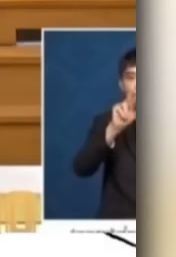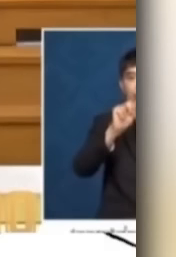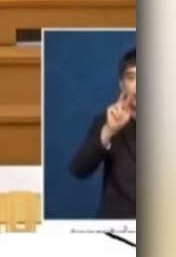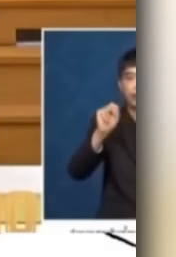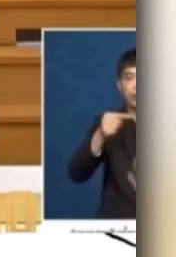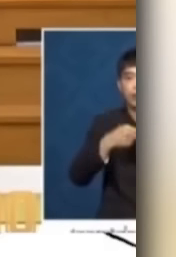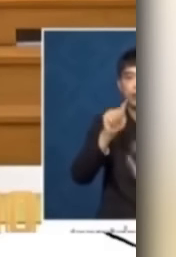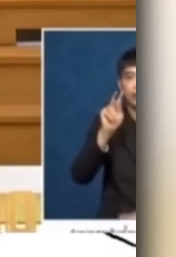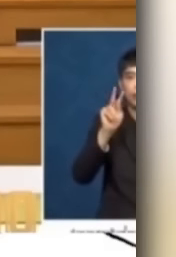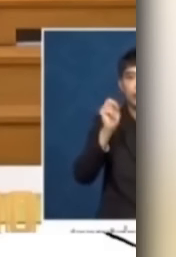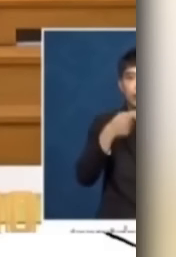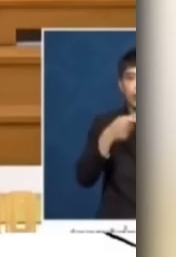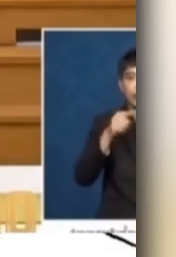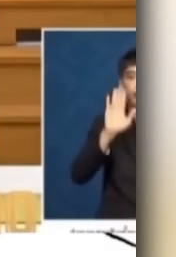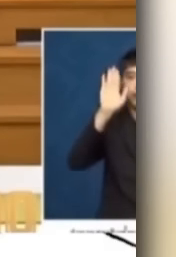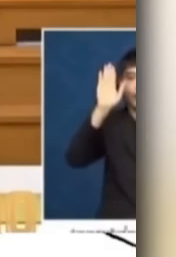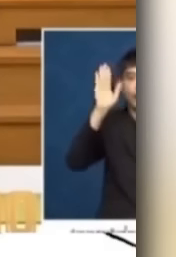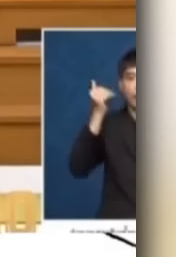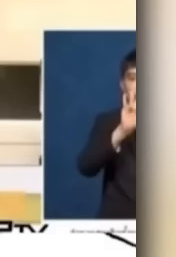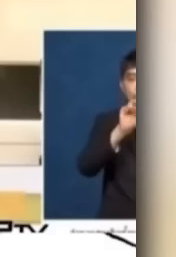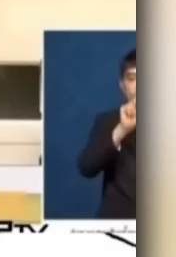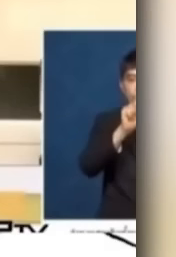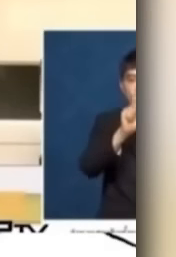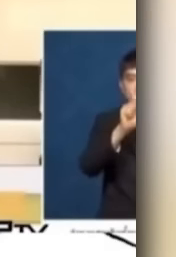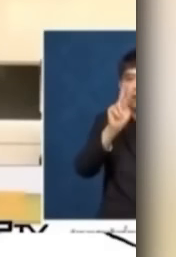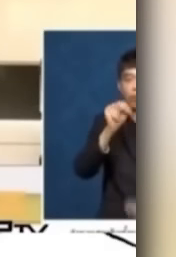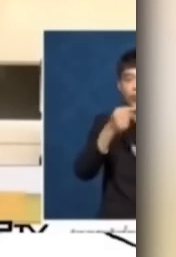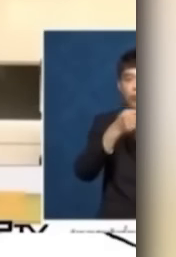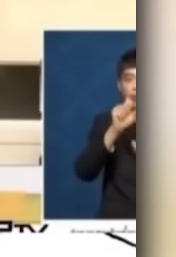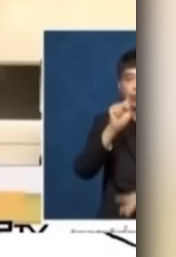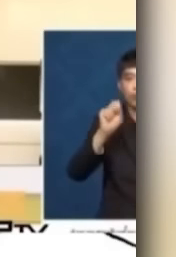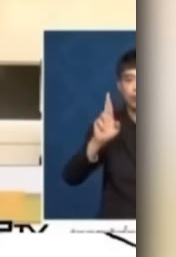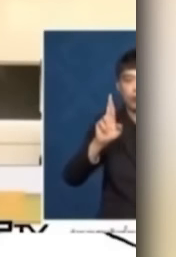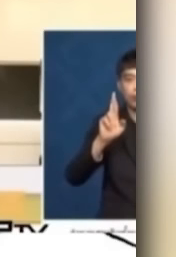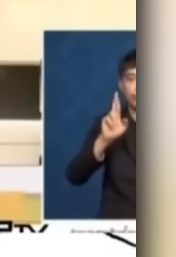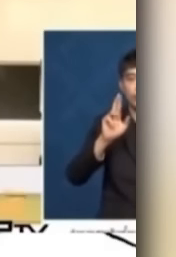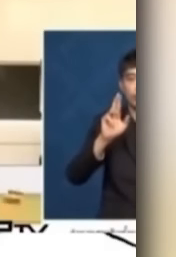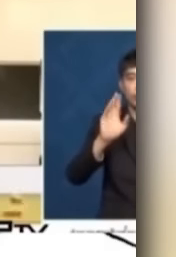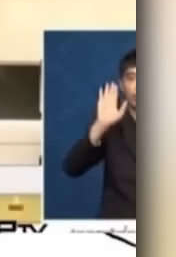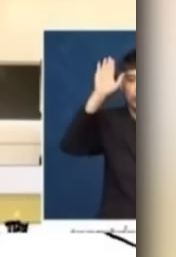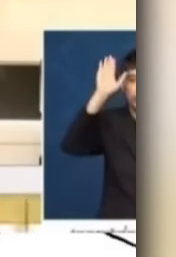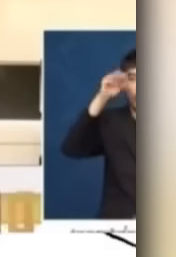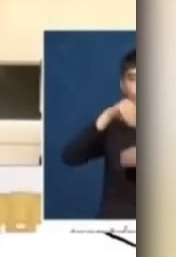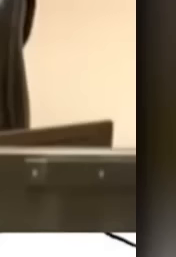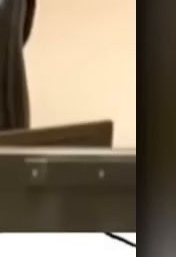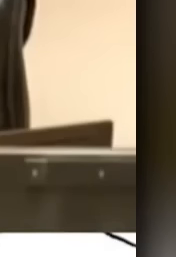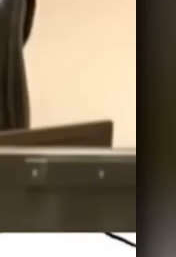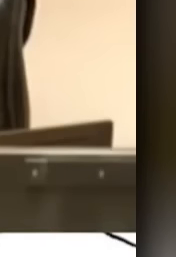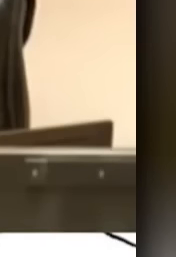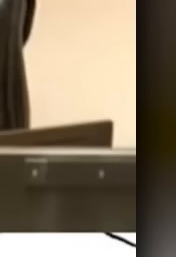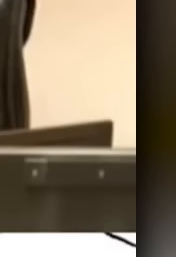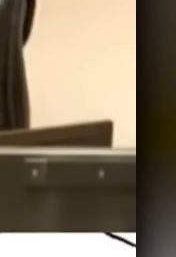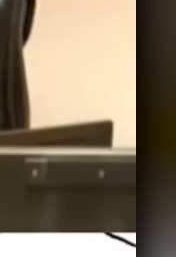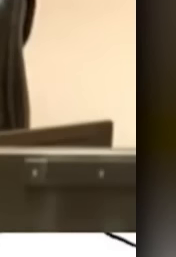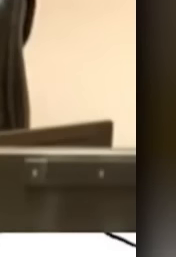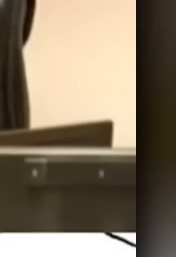ฐผมชูเวช นันท์ผมชูเวชมาทำงานไม่ได้มาหาคอนเทนต์ครับ อนุสรเปี่ยมสะอาด อนุสรเปี่ยมสะอาดอยู่รักษาองค์ประชุมตั้งแต่แสงแรกยัน